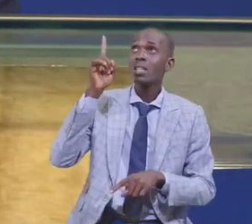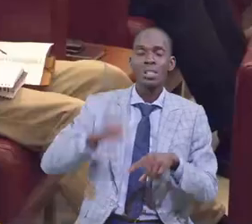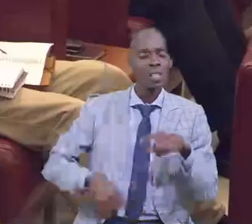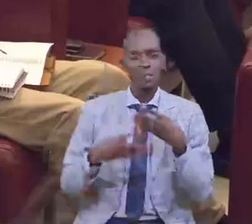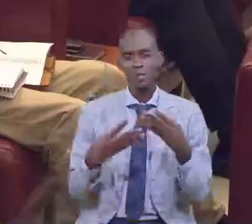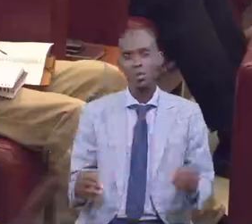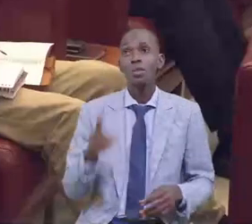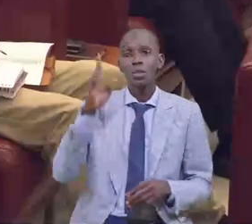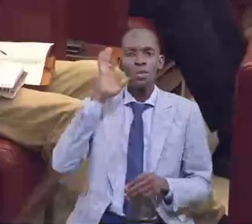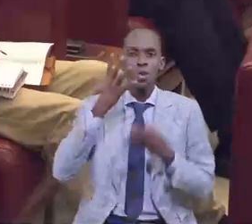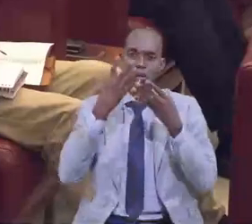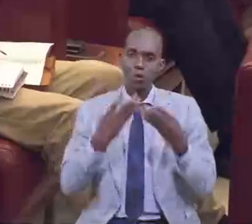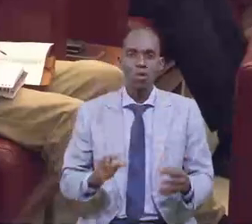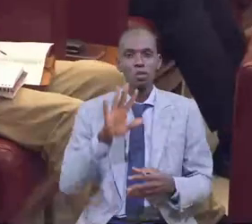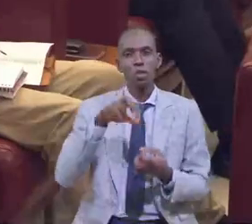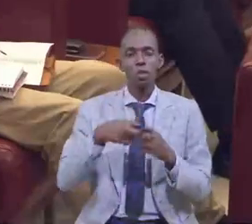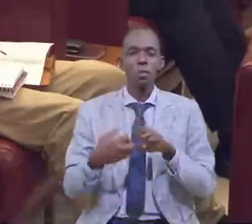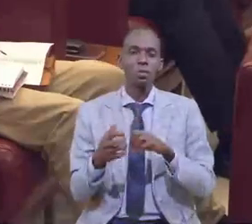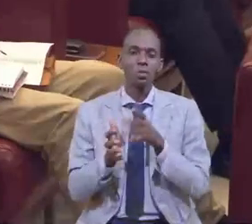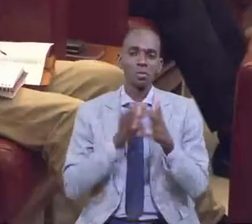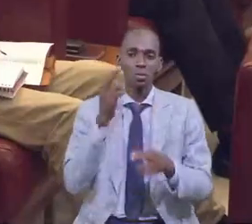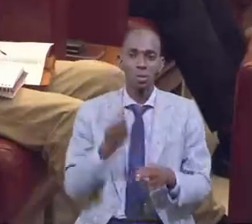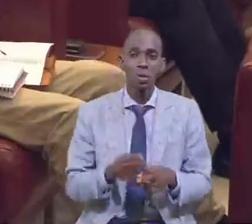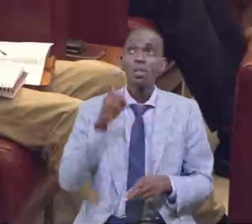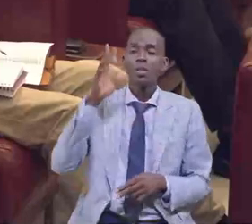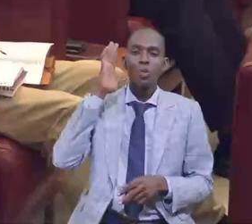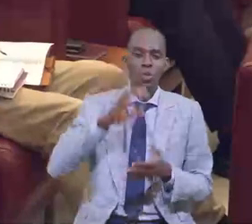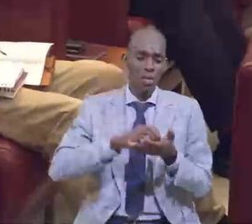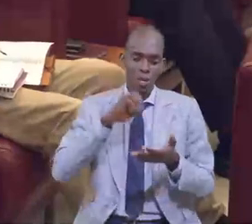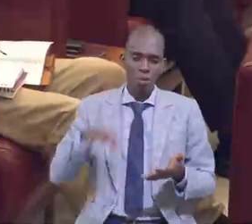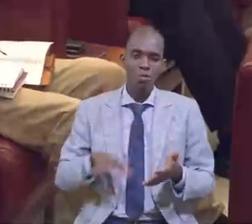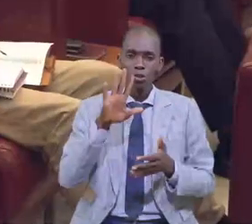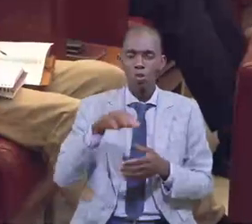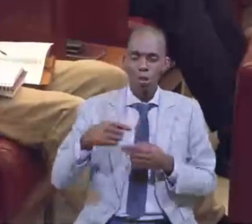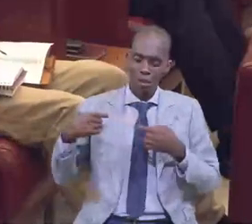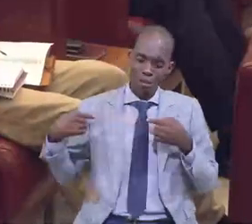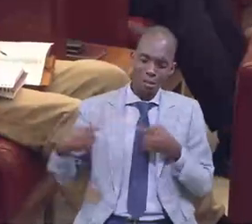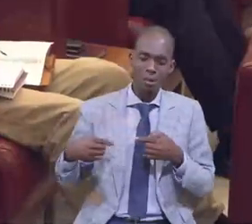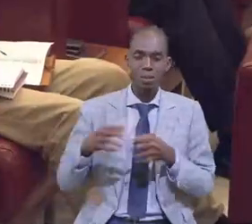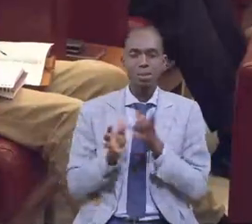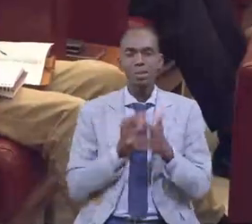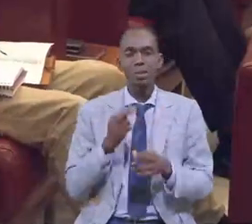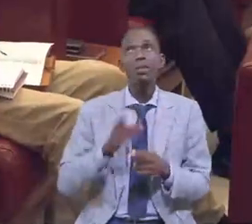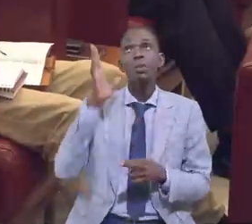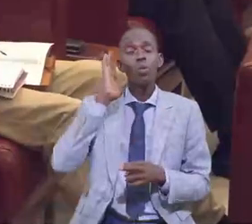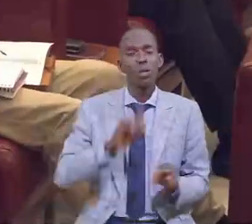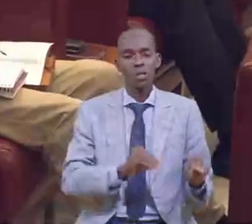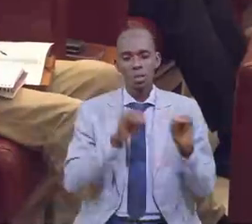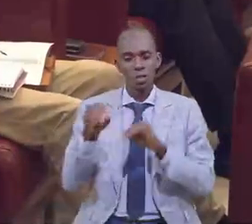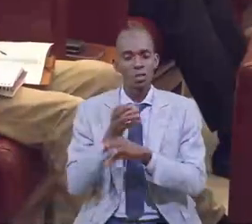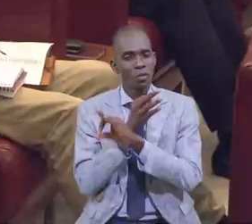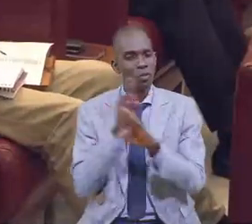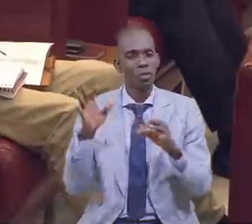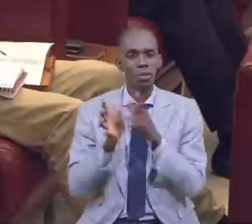qui est insoluble. Christ va résoudre vos problèmes. Il va ôter ce chagrin de cœur. Il va vous